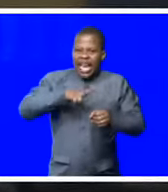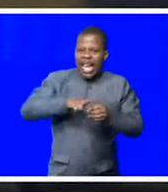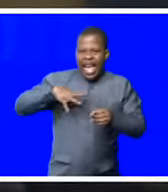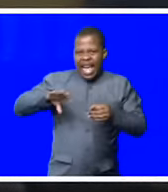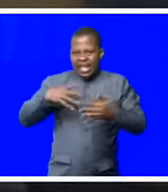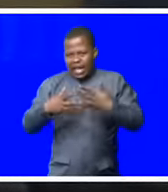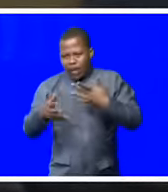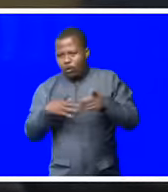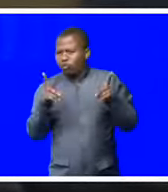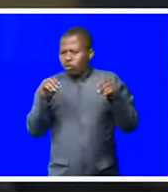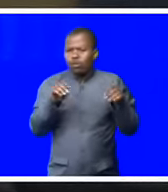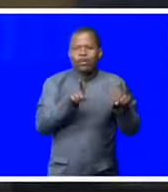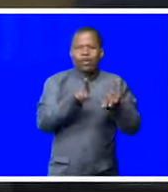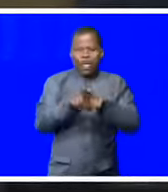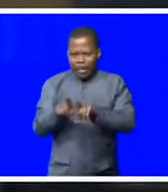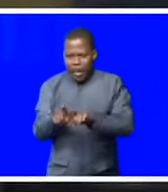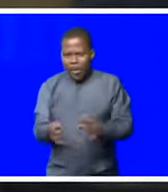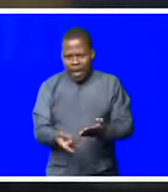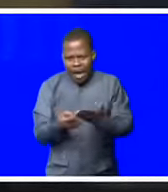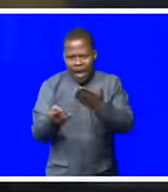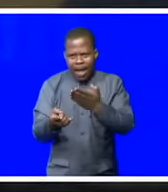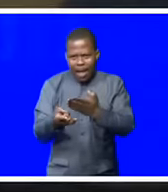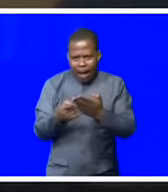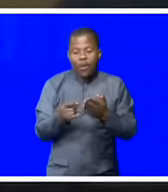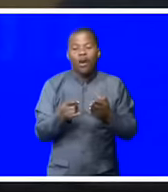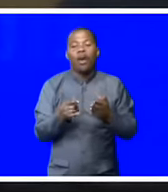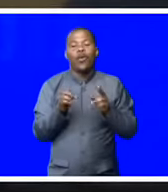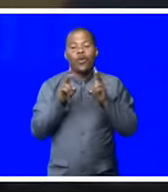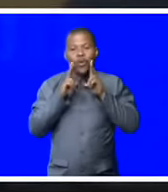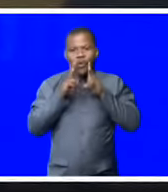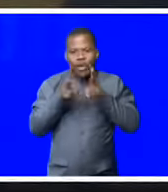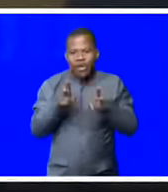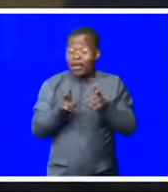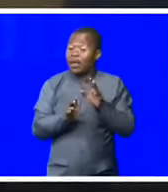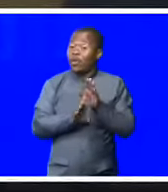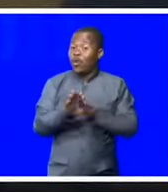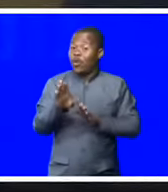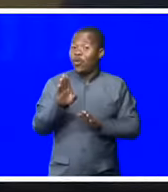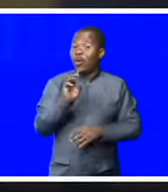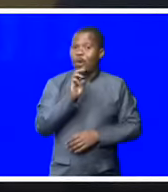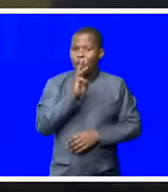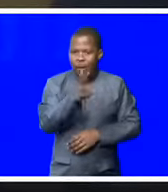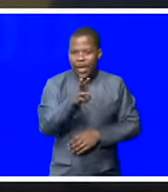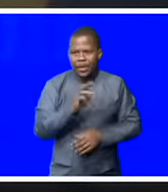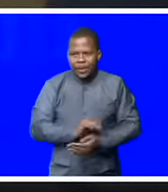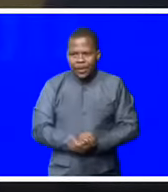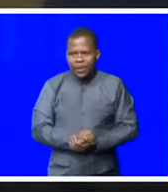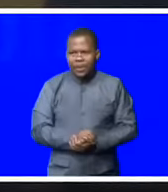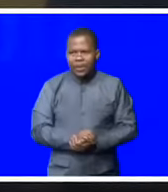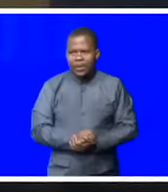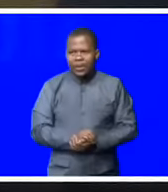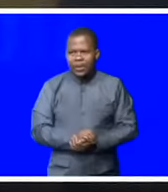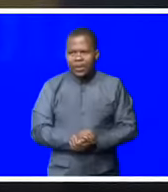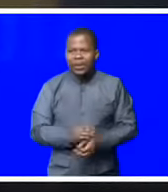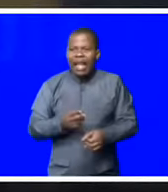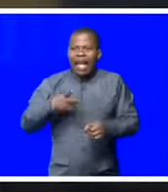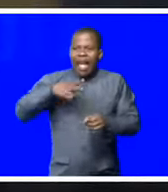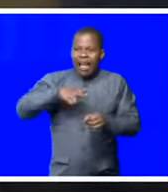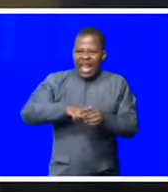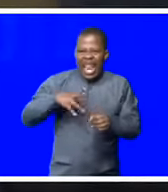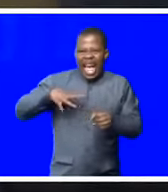lesingatenda kulekelelana ukuthi sithukuthukise lo mkhakha lo wetekuvakasha kulamave lamathathu. Diningi